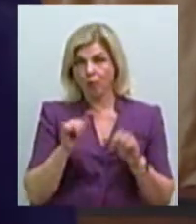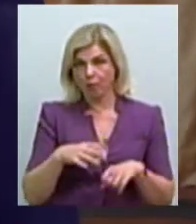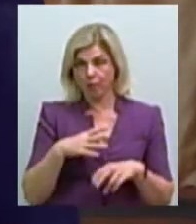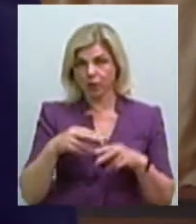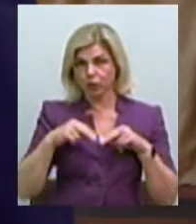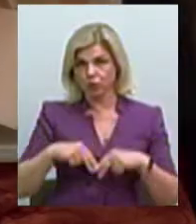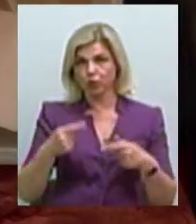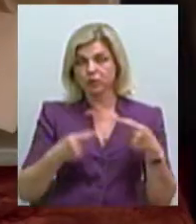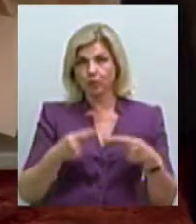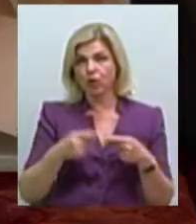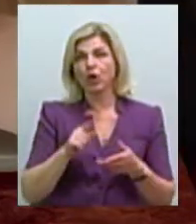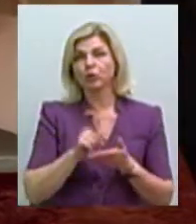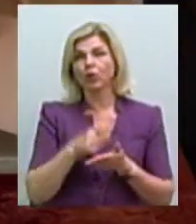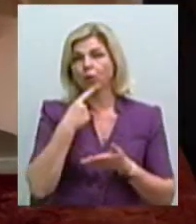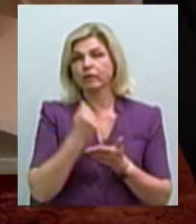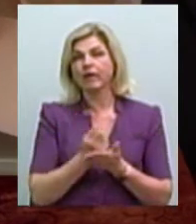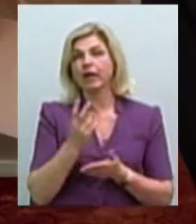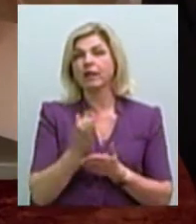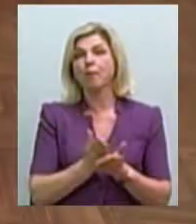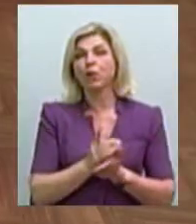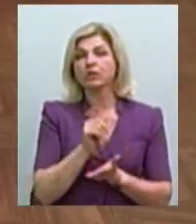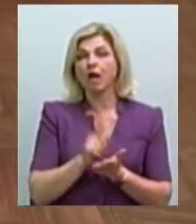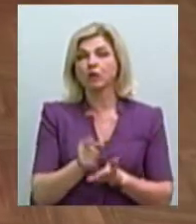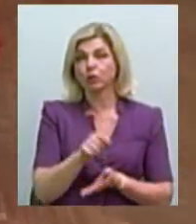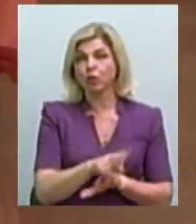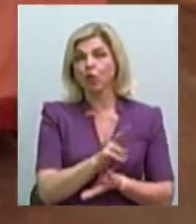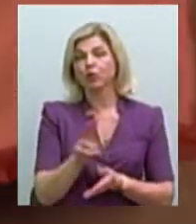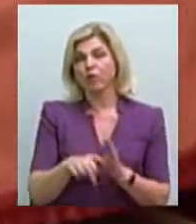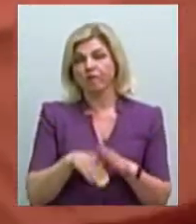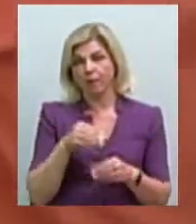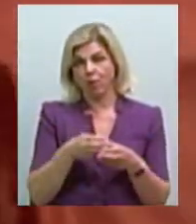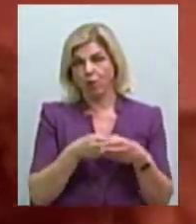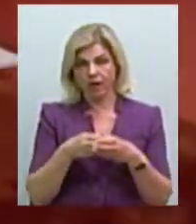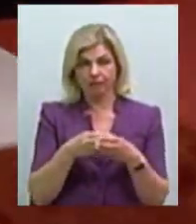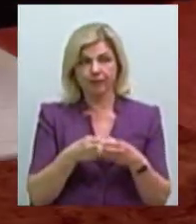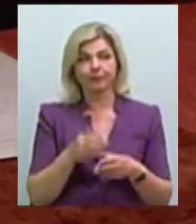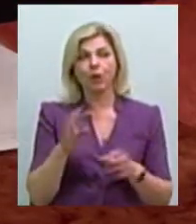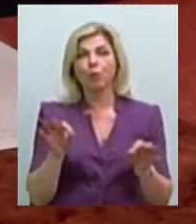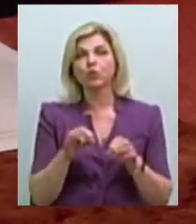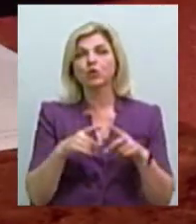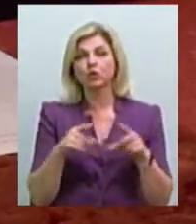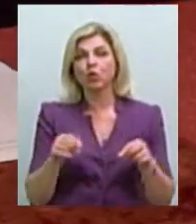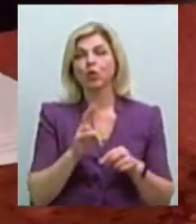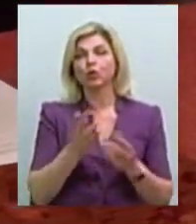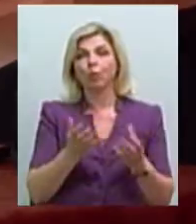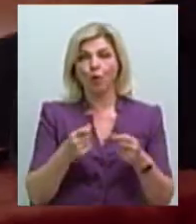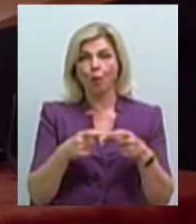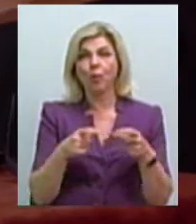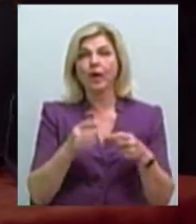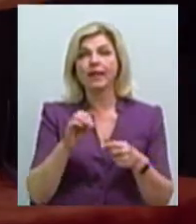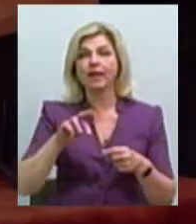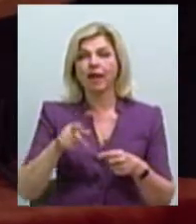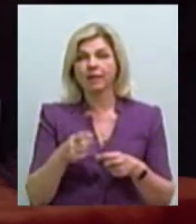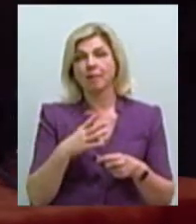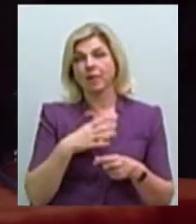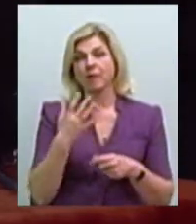запропонував затвердити на посаді того, кого обере колектив. З 59 працівників музичної школи, які отримали бюлетені, 58